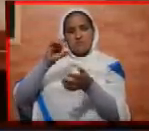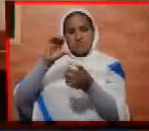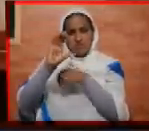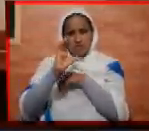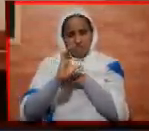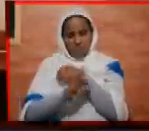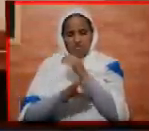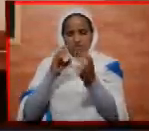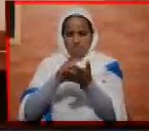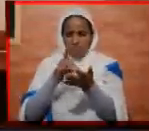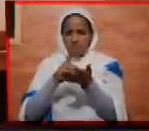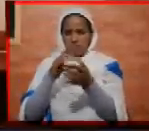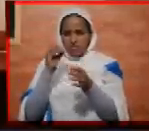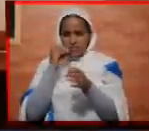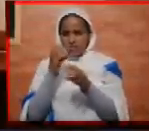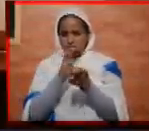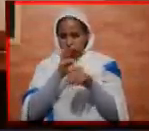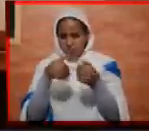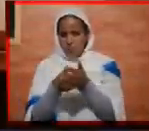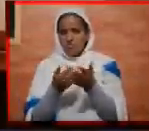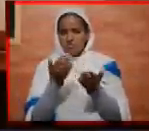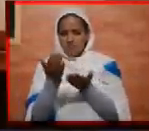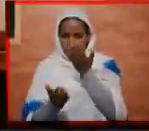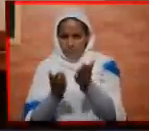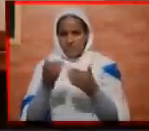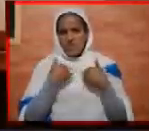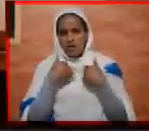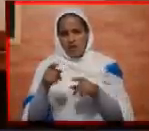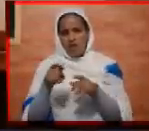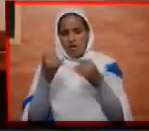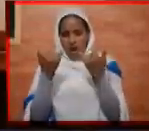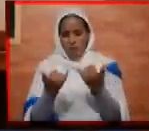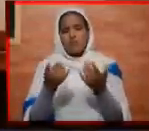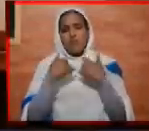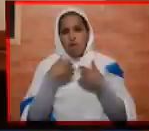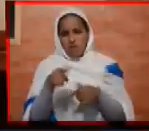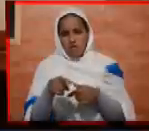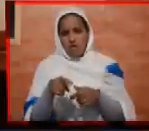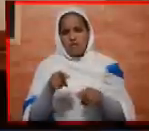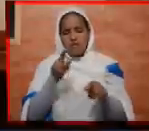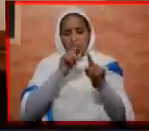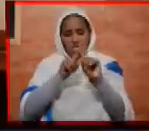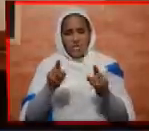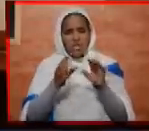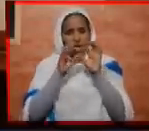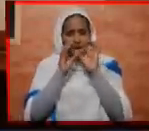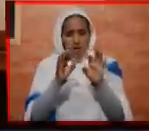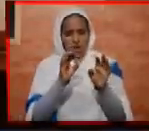ነው። ያው በተለምዶ የሚያስተምሩ እንጂ እንደ ሰሜኑ ሰፋ ብለው